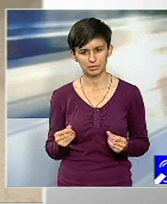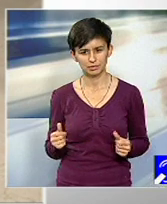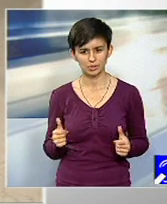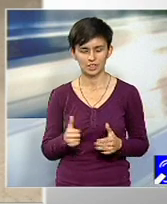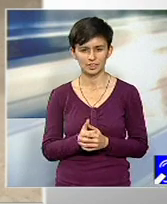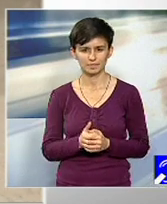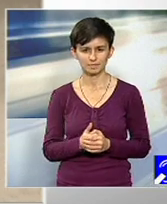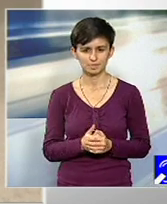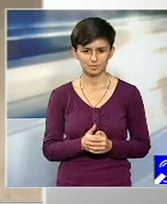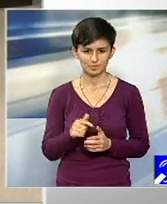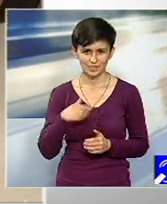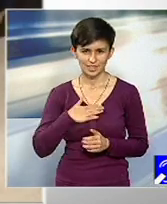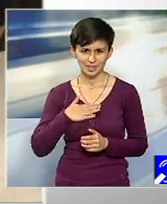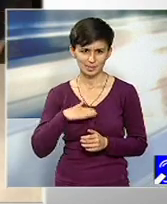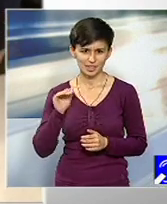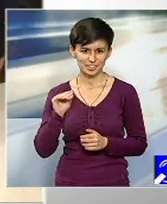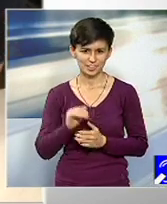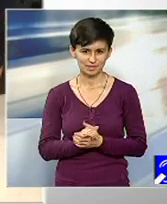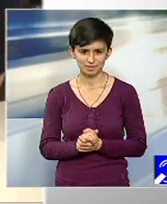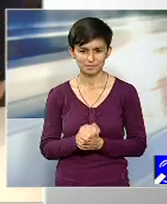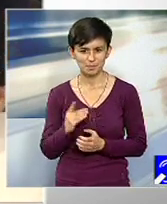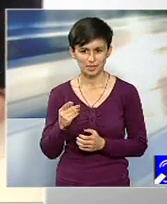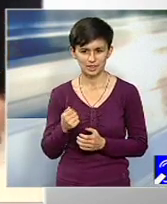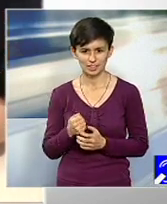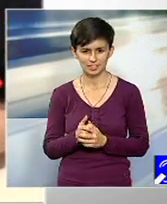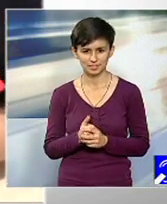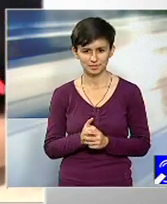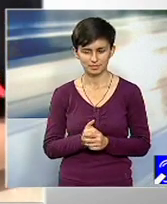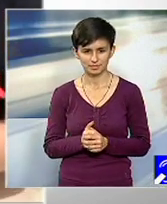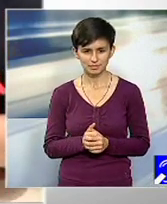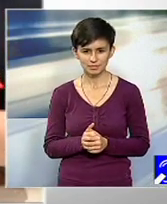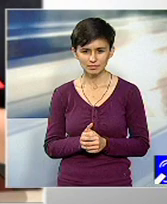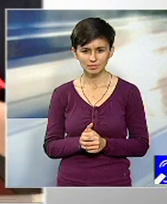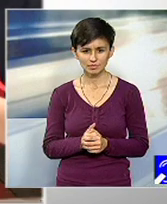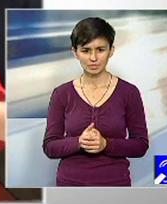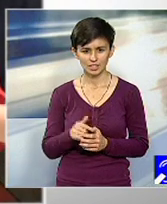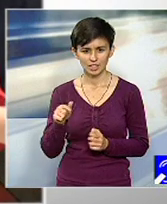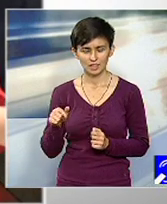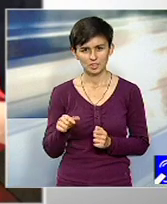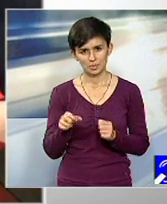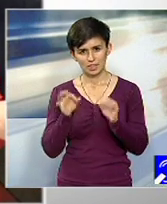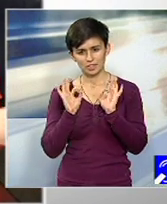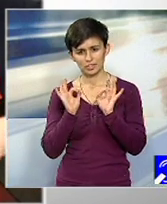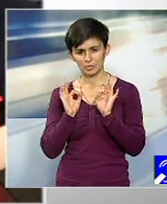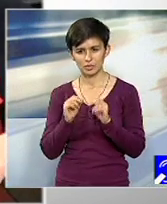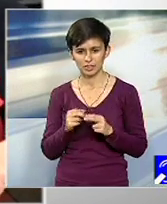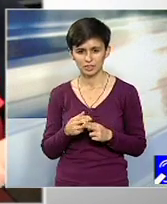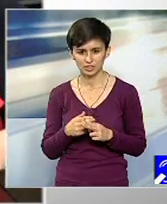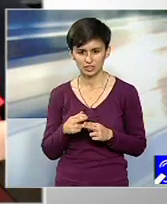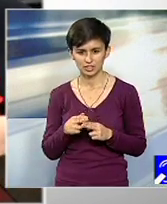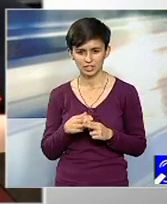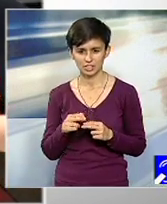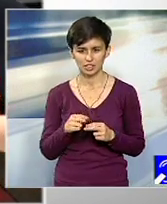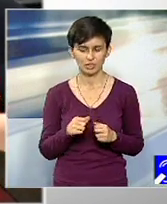încredată? Da. Aha, bun. Acum cred că e momentul să punem coaja de lămâie, da? Da. Că